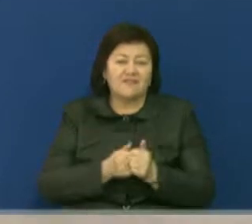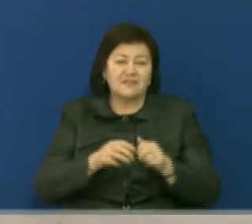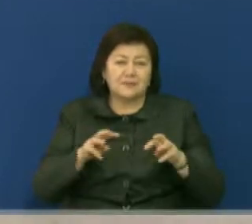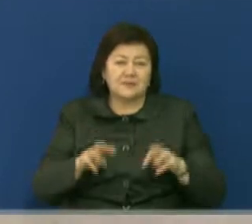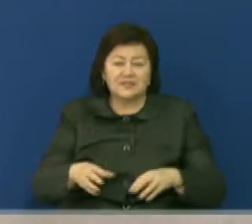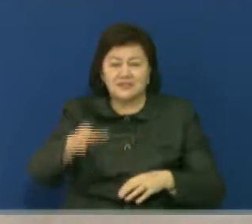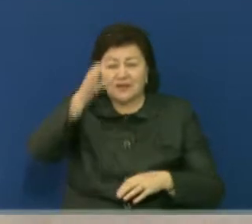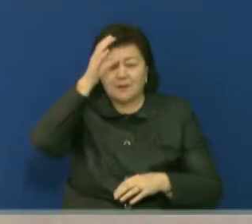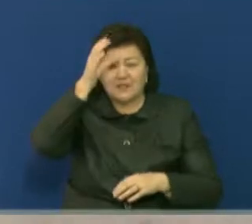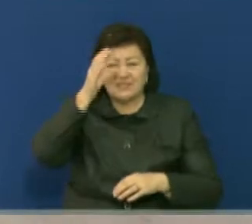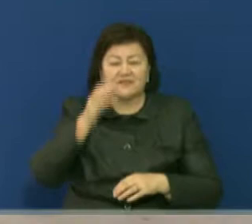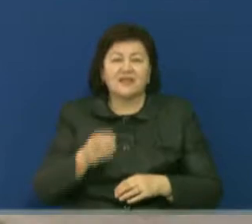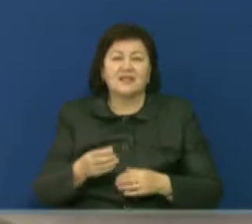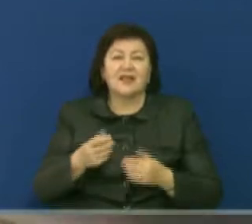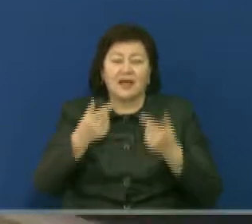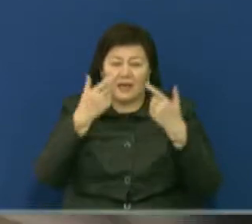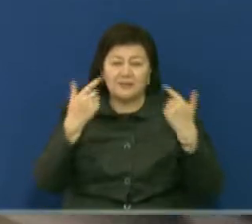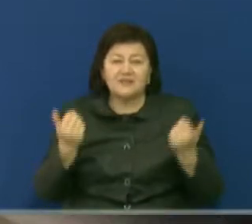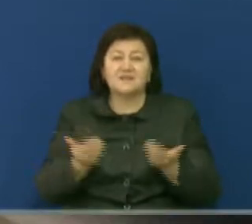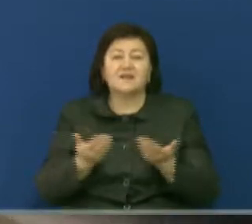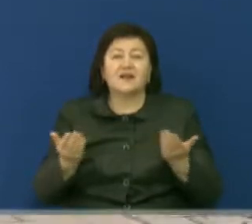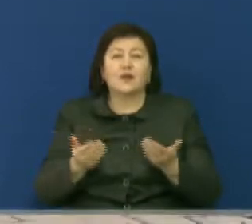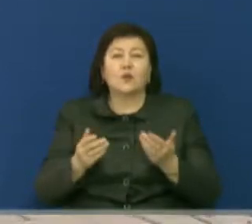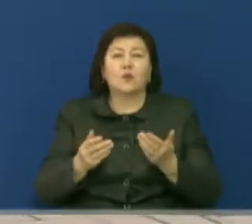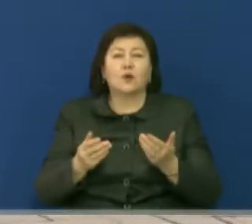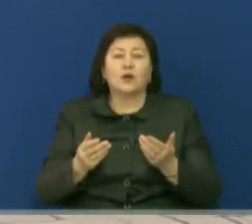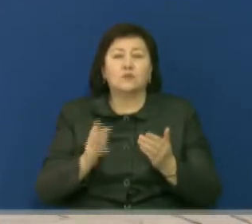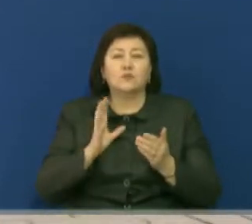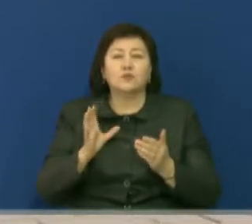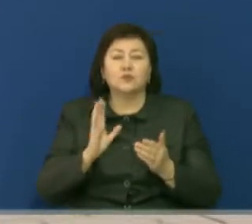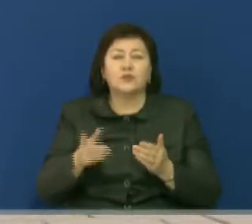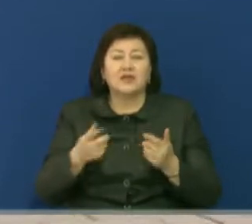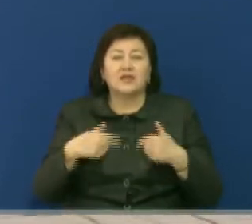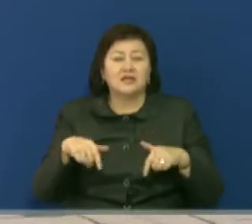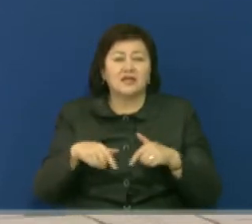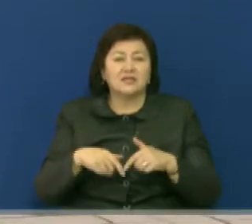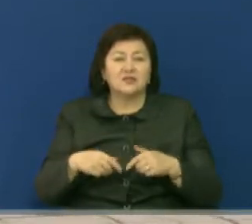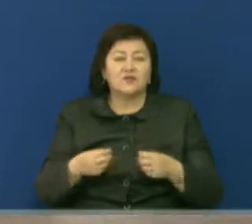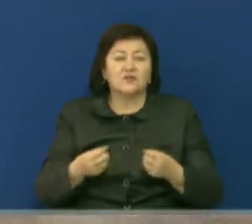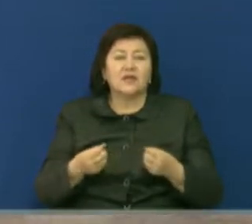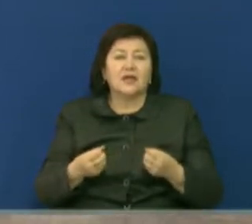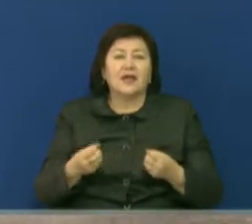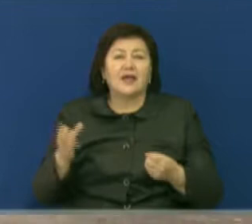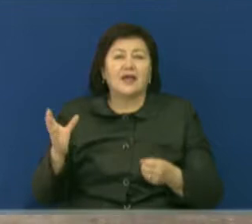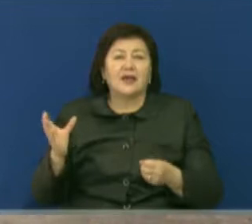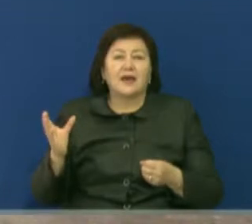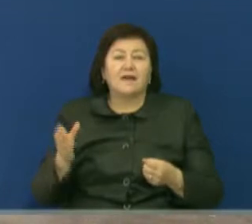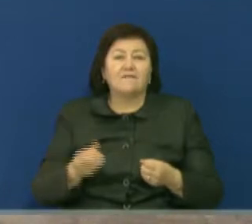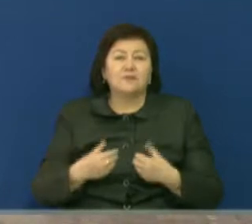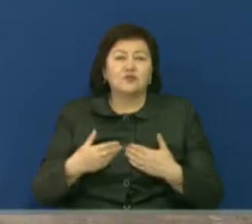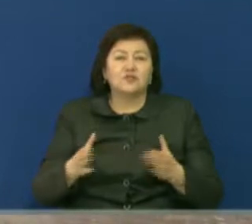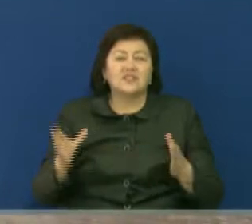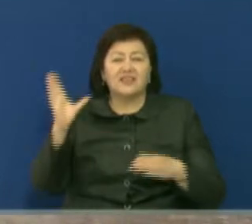Республики Казахстан Шолпан Каринова объяснила, в каком формате в этом году пройдут выпускные вечера, передает Миаказинформ. По ее словам,